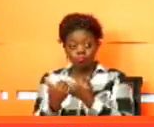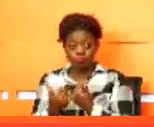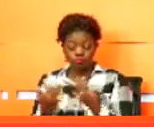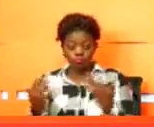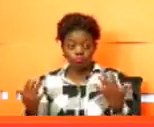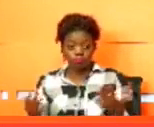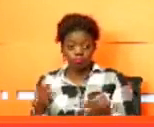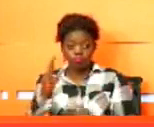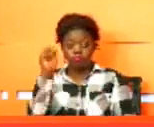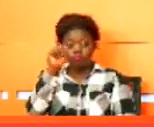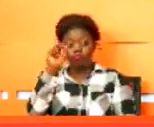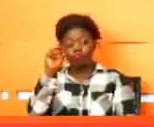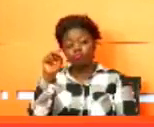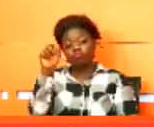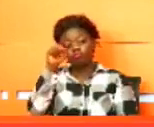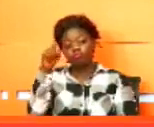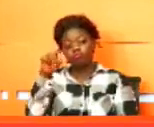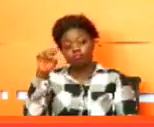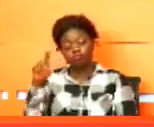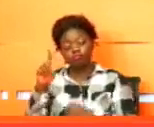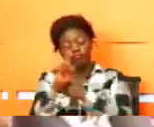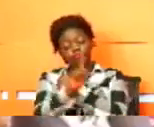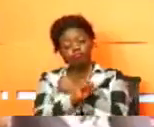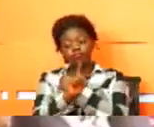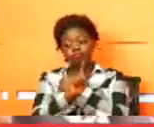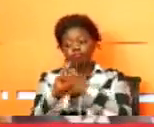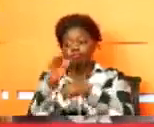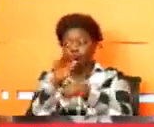Sozi Empata mu disitulikiti ey'Emukono.